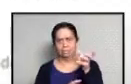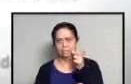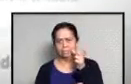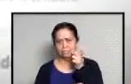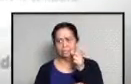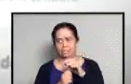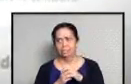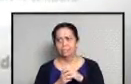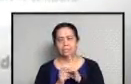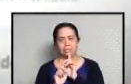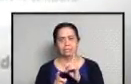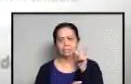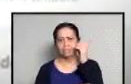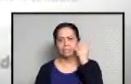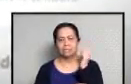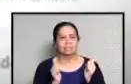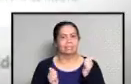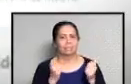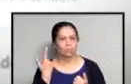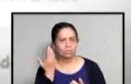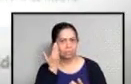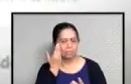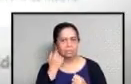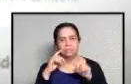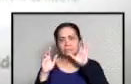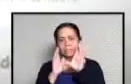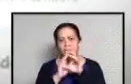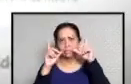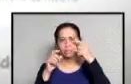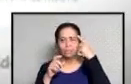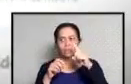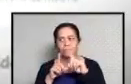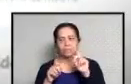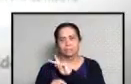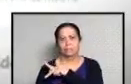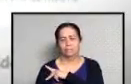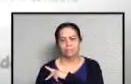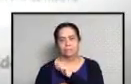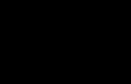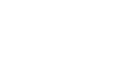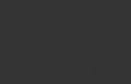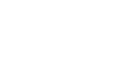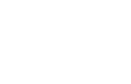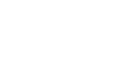daw. Agad namang sumagot si Liza na acting lang ang ginawa nila sa litrato at para lang ito sa kanyang personal account.